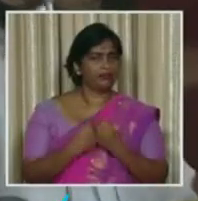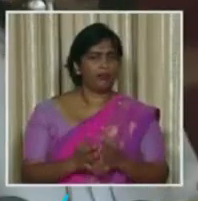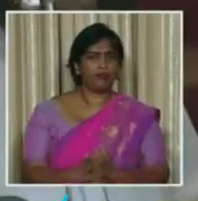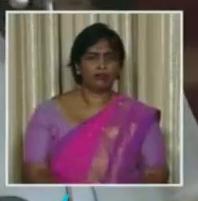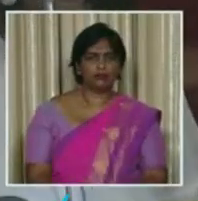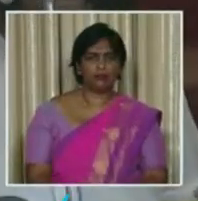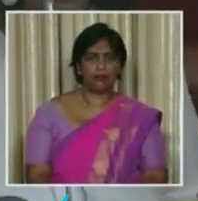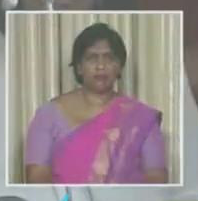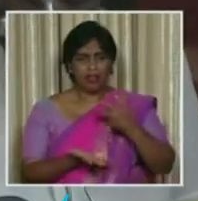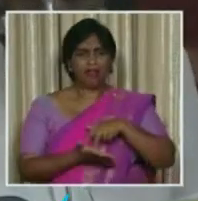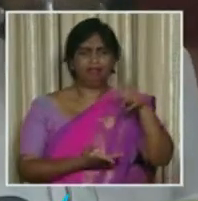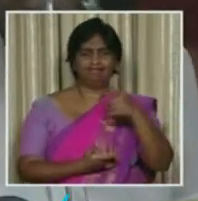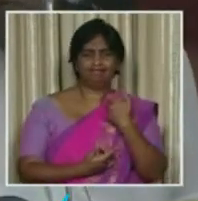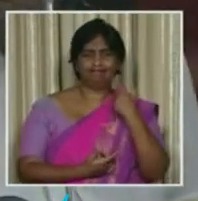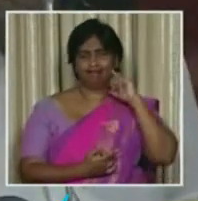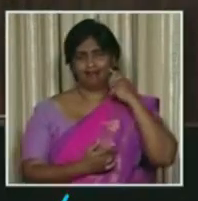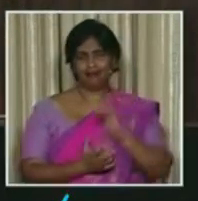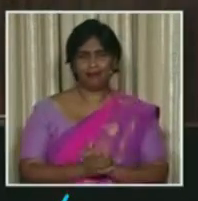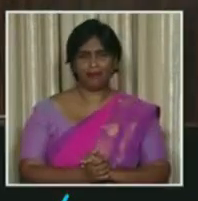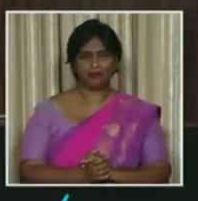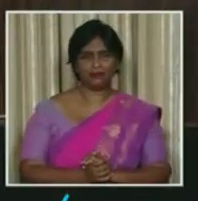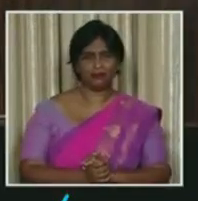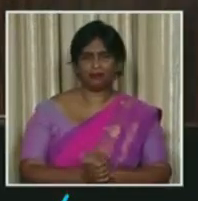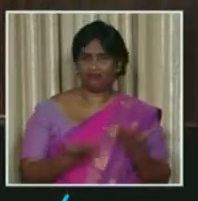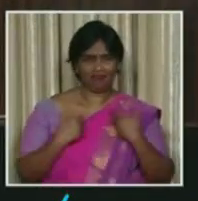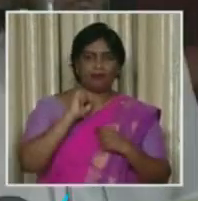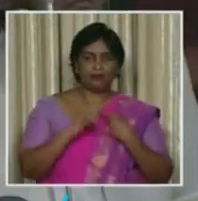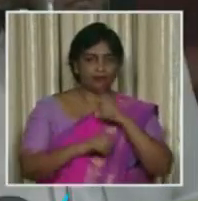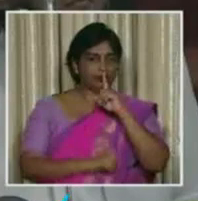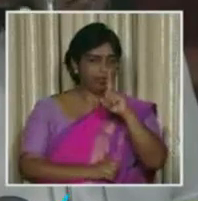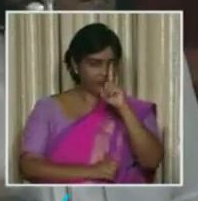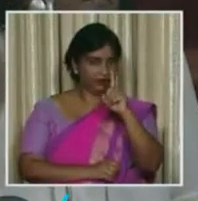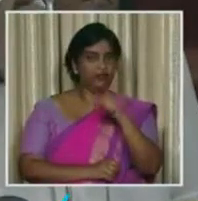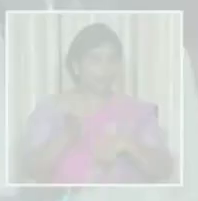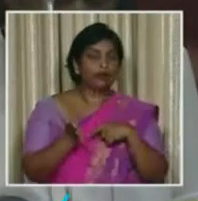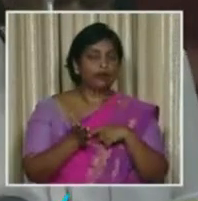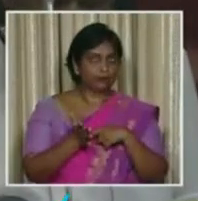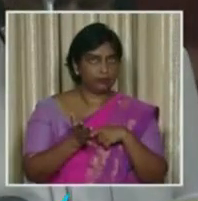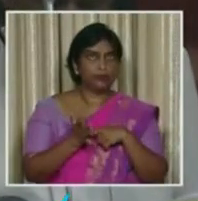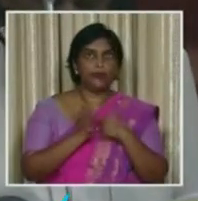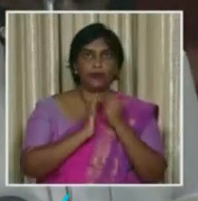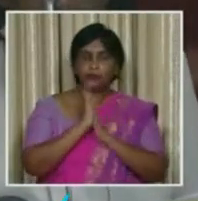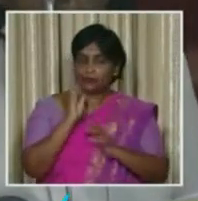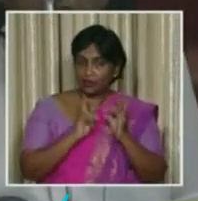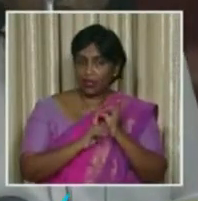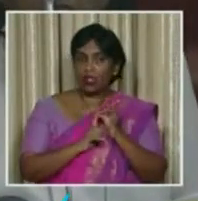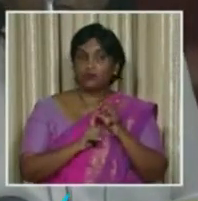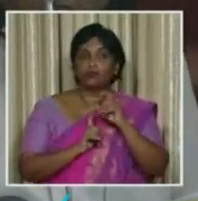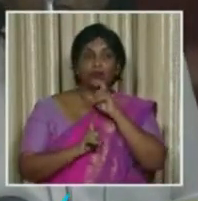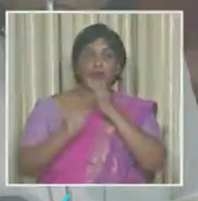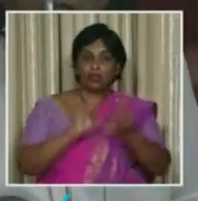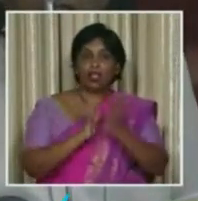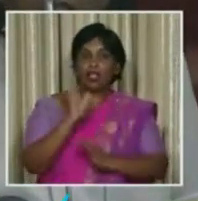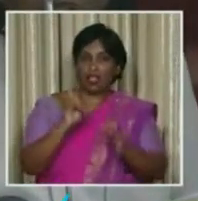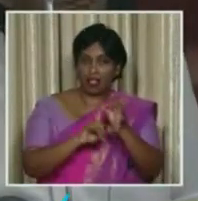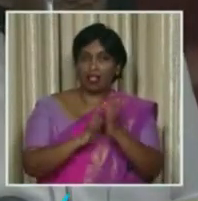මම නැගිට්ටාම ඔබතුමා ඇමරෙනවනේ මට ඇමරෙන්න කිසිම අවශ්‍යතාවයක් නැහැ ඔබතුමා ඉදිරි මේ ඔඩිට් රිපෝට් එකේ තියෙන ඇමතිතුමාට නඩු දාන්න කියලා ඔබතුමාලා